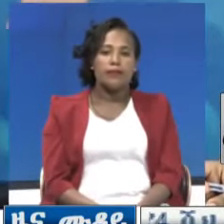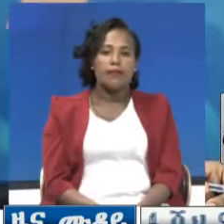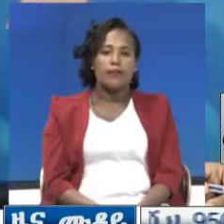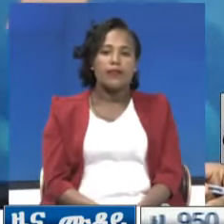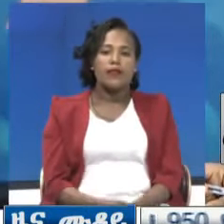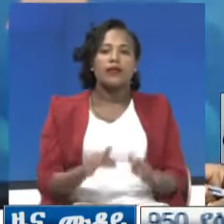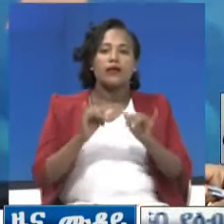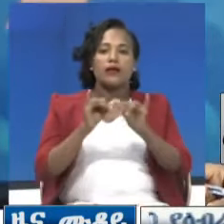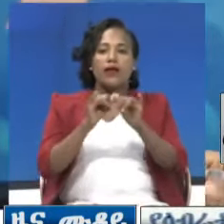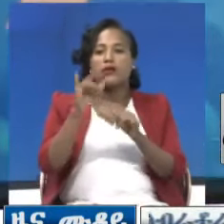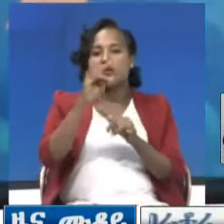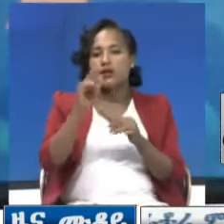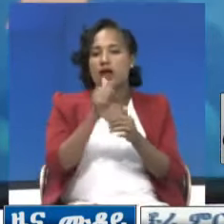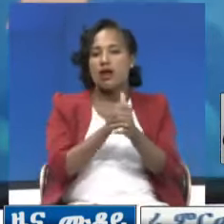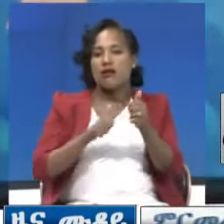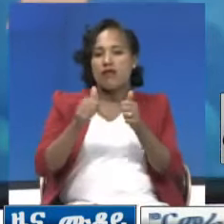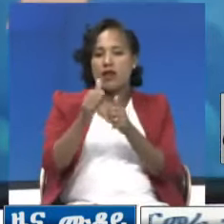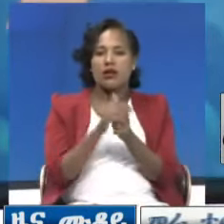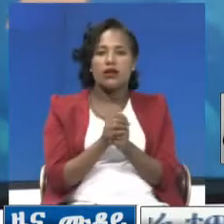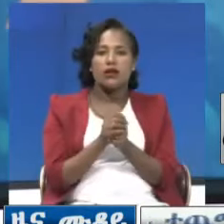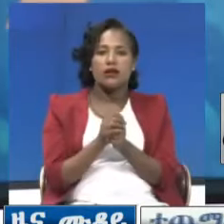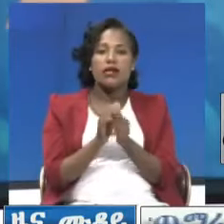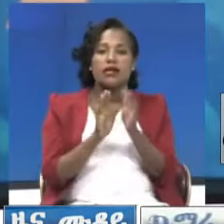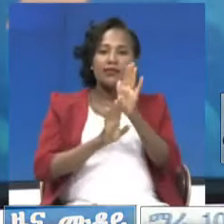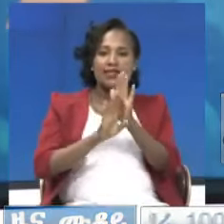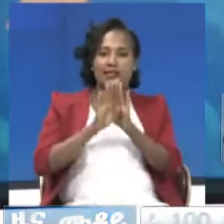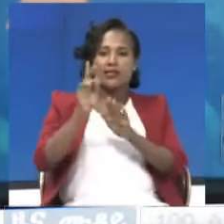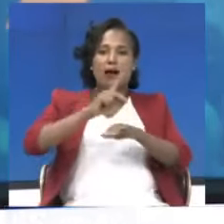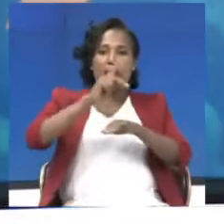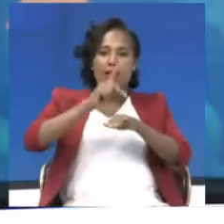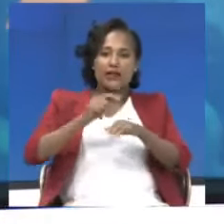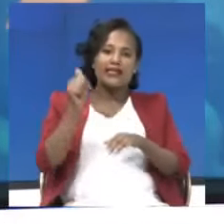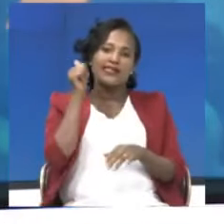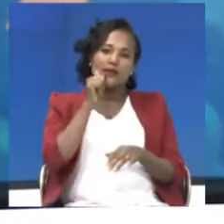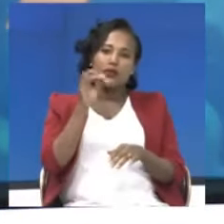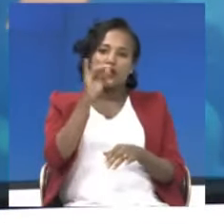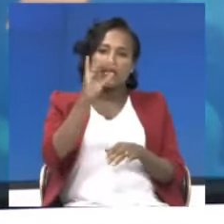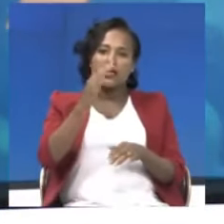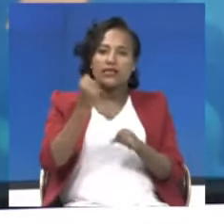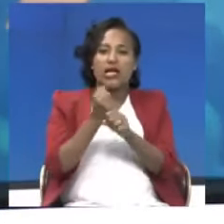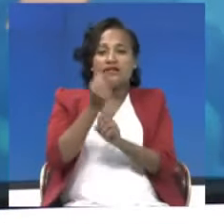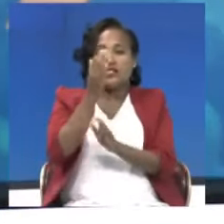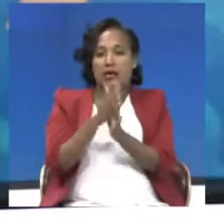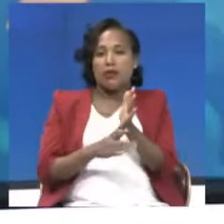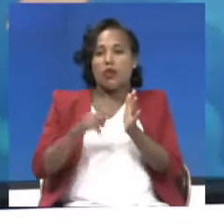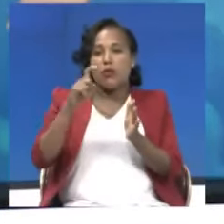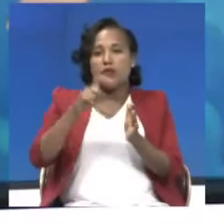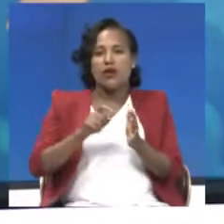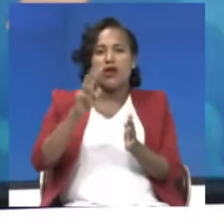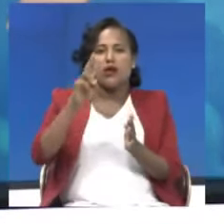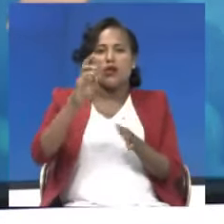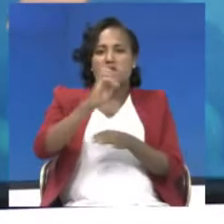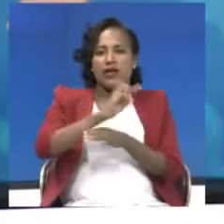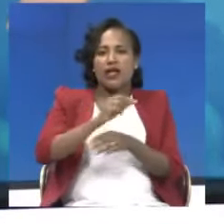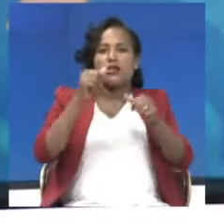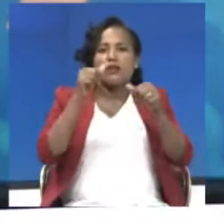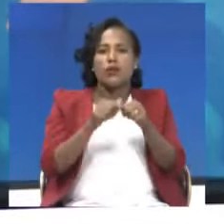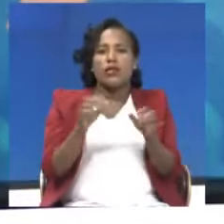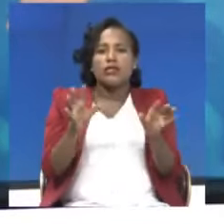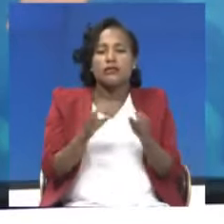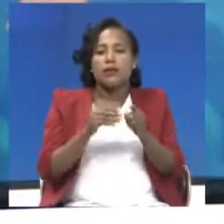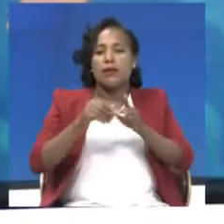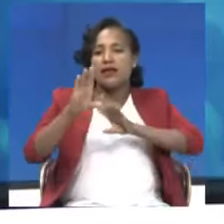ወደ ተከታዩ ዘገባችን አልፈናል። ተመልካቾቻችን የብልጽግና ፓርቲ ሴቶች ሊግ ስራ አስፈጻሚ ኮሚቴ ለሁለት ቀናት የሚቆይ